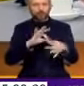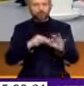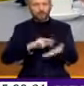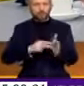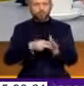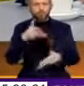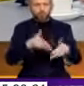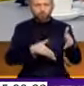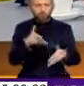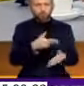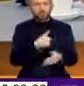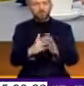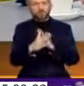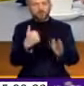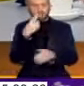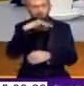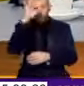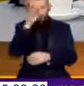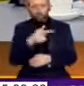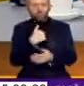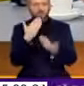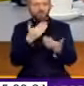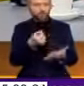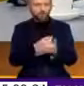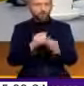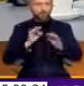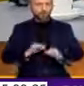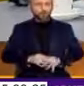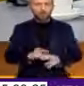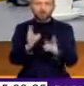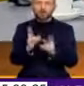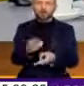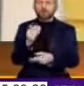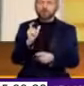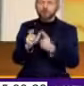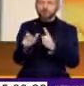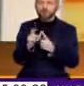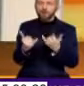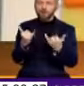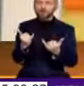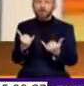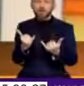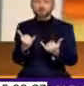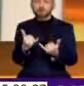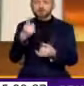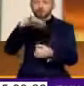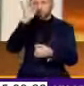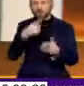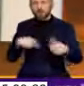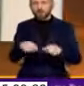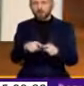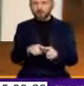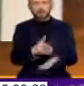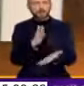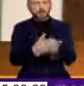плану оболоні. Ми викликали поліцію, ми зверталися до прокуратури. Яким чином вам відповідають зараз правоохоронні органи? Є